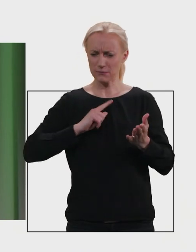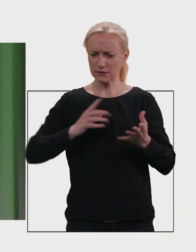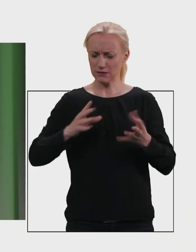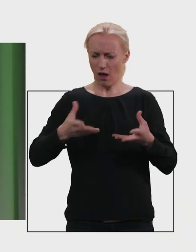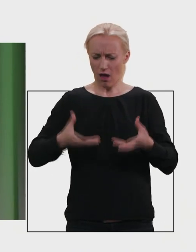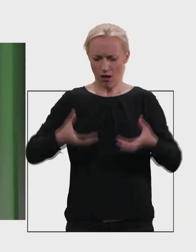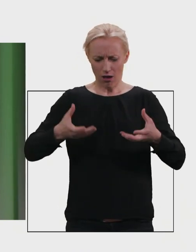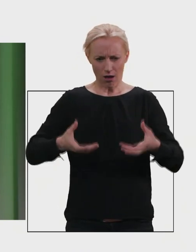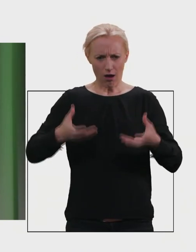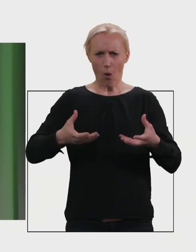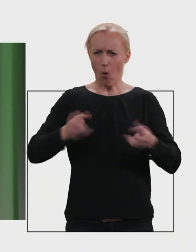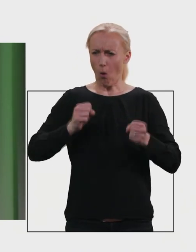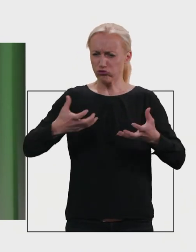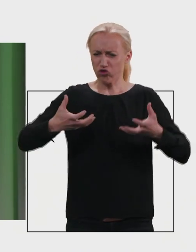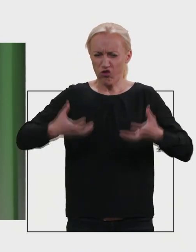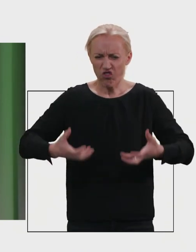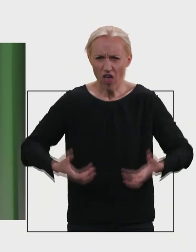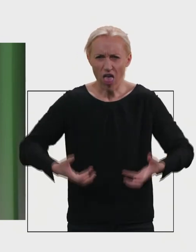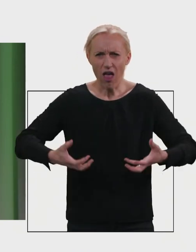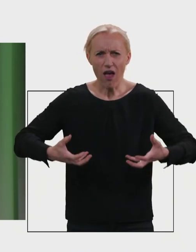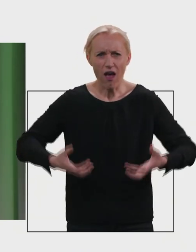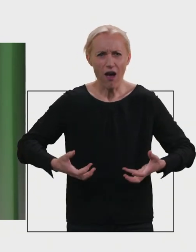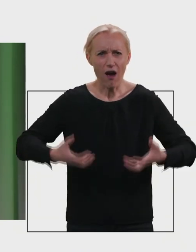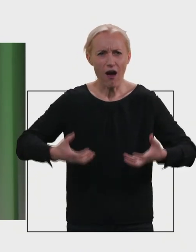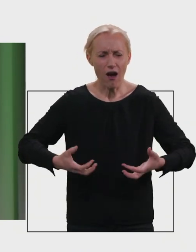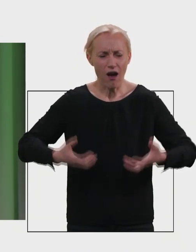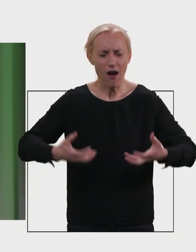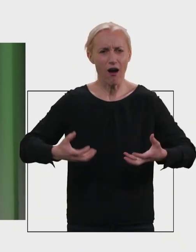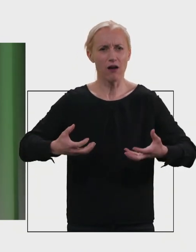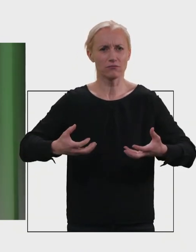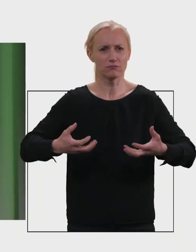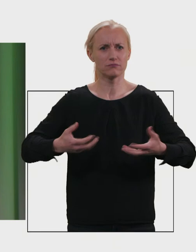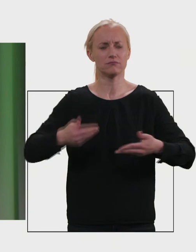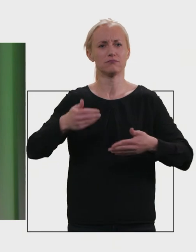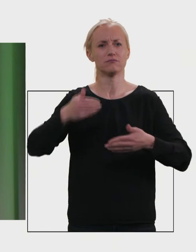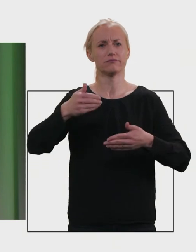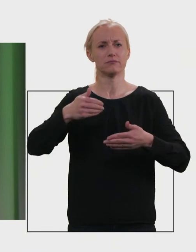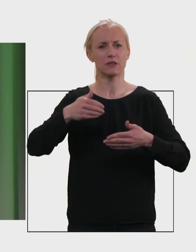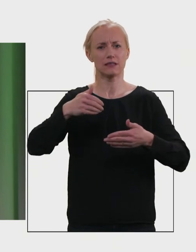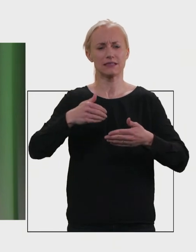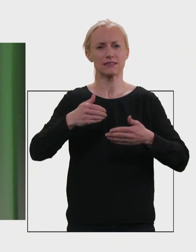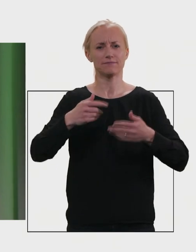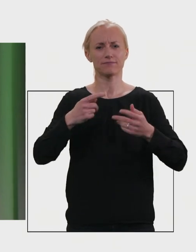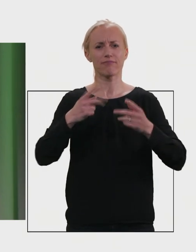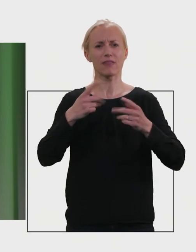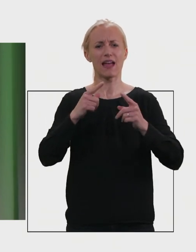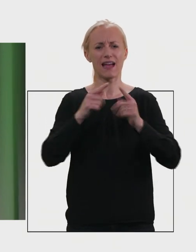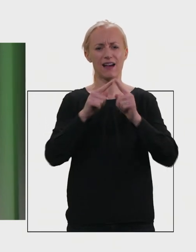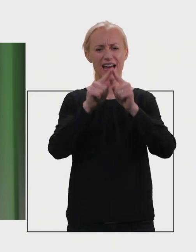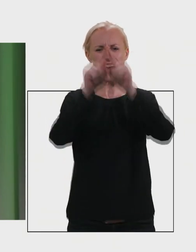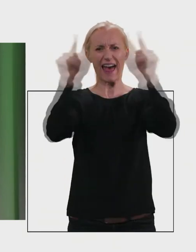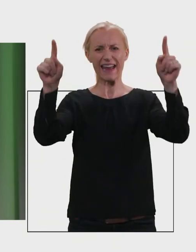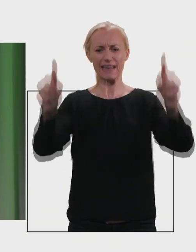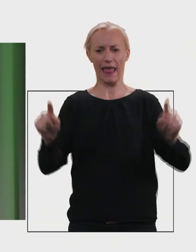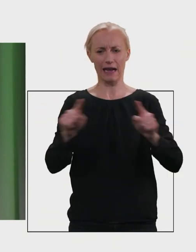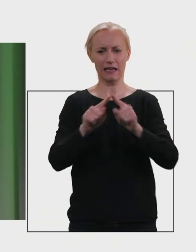hatte, gedacht, boah, das ist ganz schön schwer. Und es hat eine rechteckige Form. Das heißt